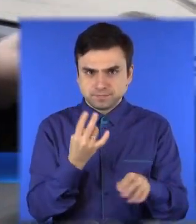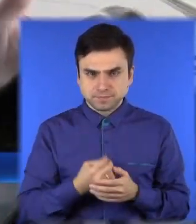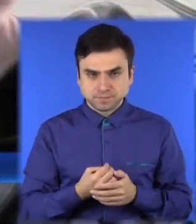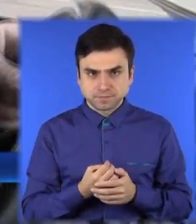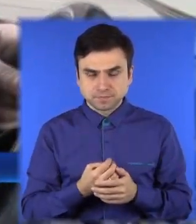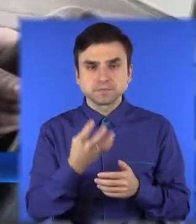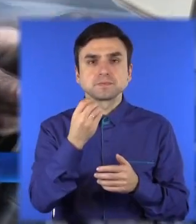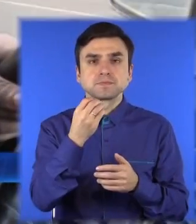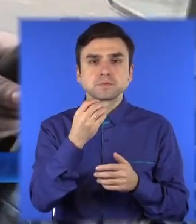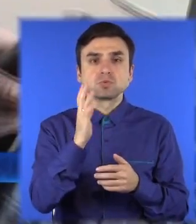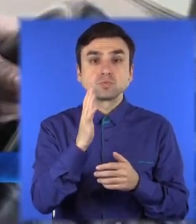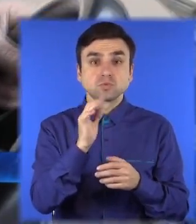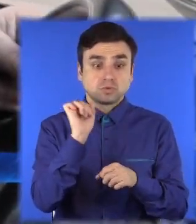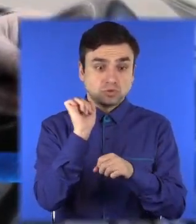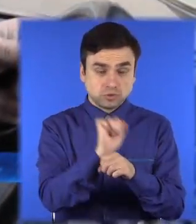когда